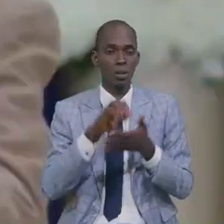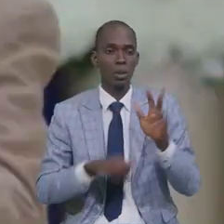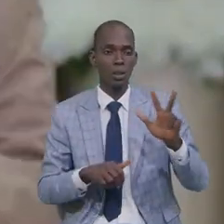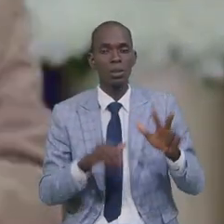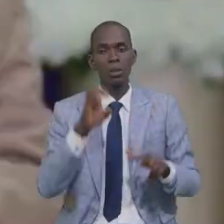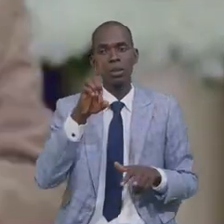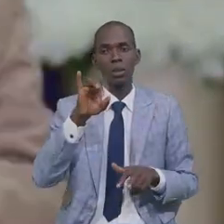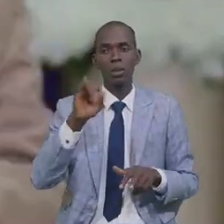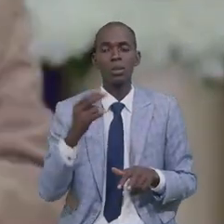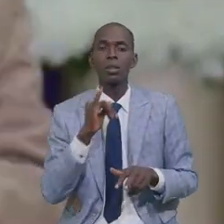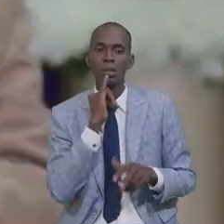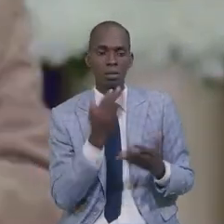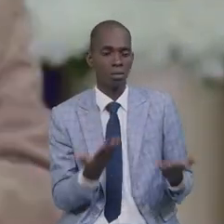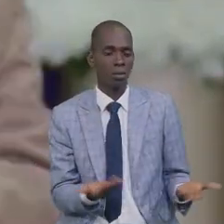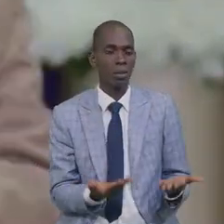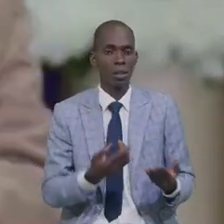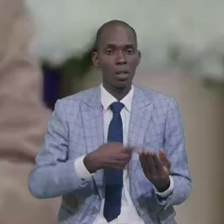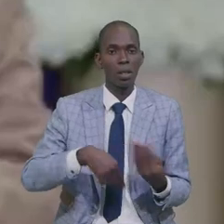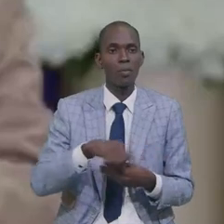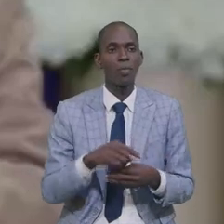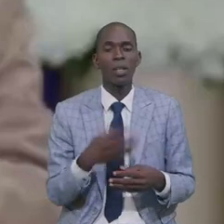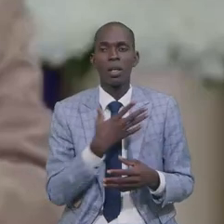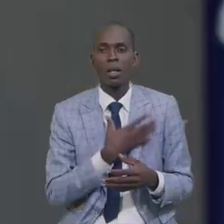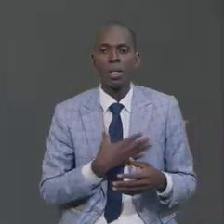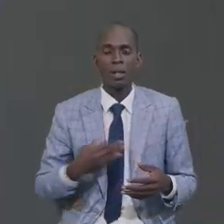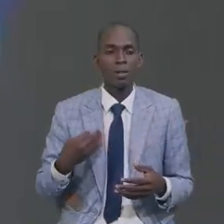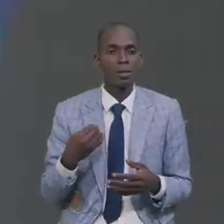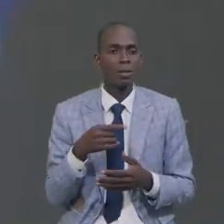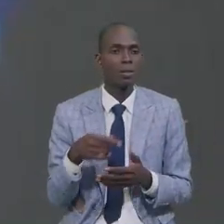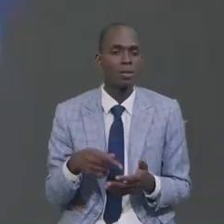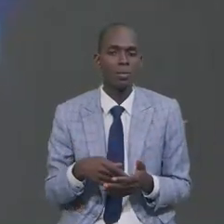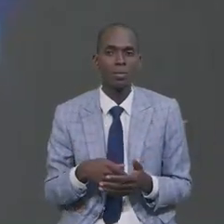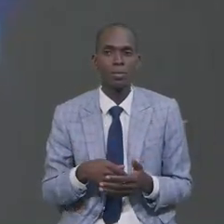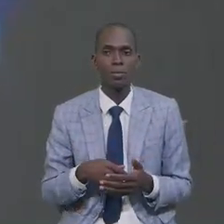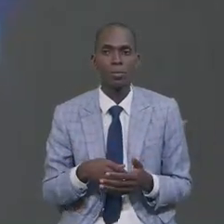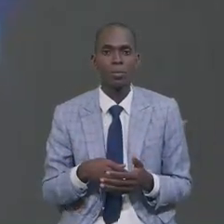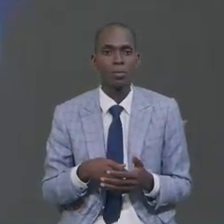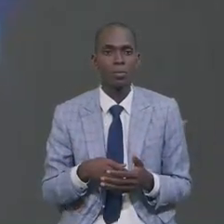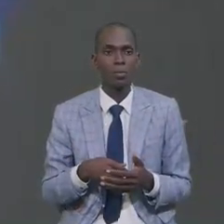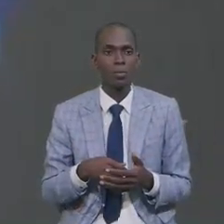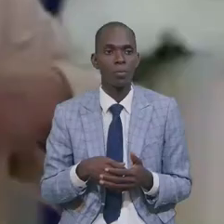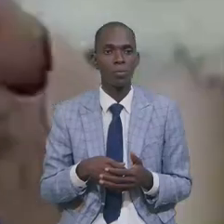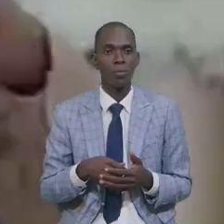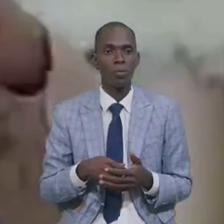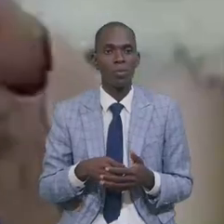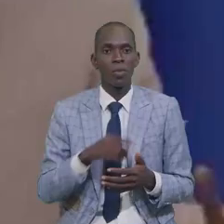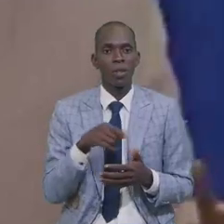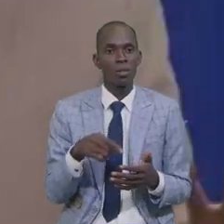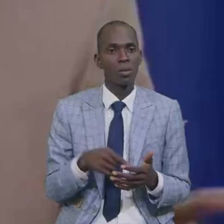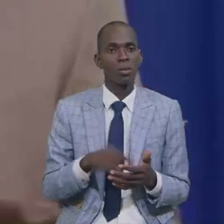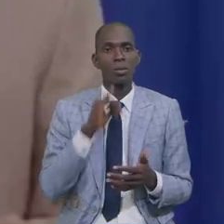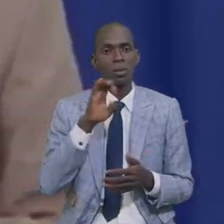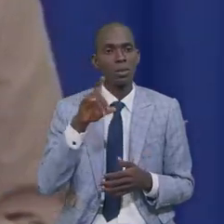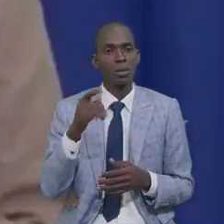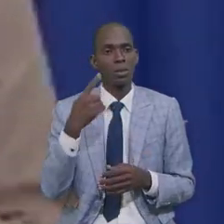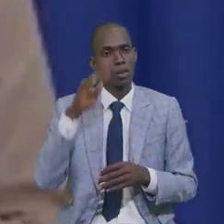Il était déjà monté au ciel dans le chapitre 2. « Il y a ici Élisée, fille de Shaphat, qui